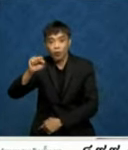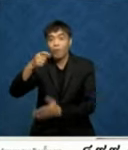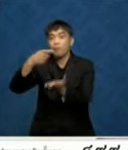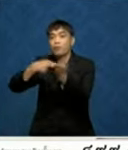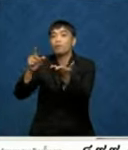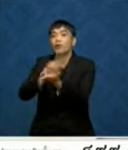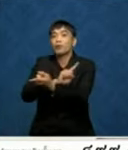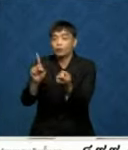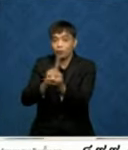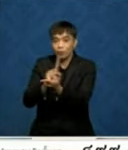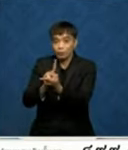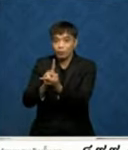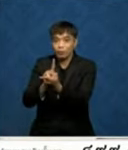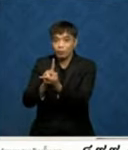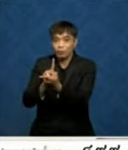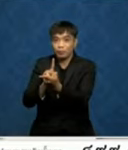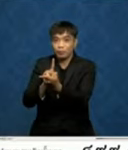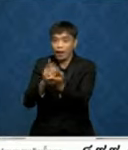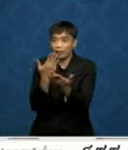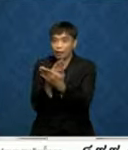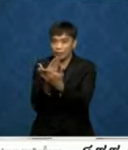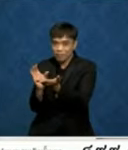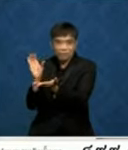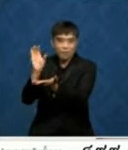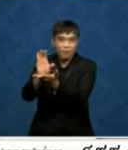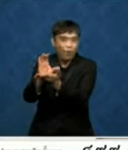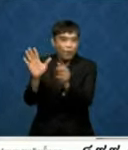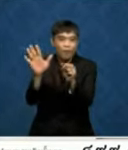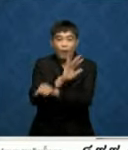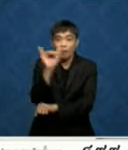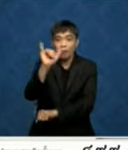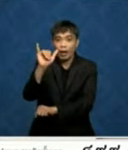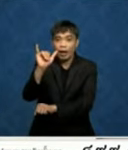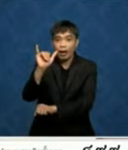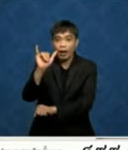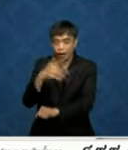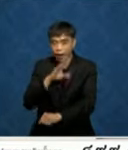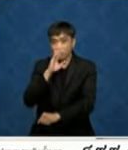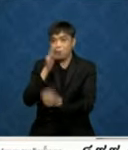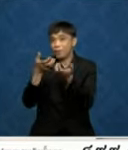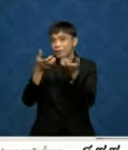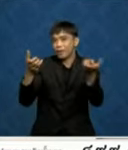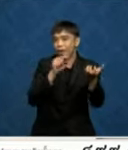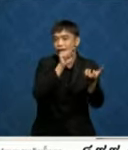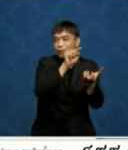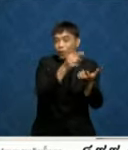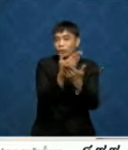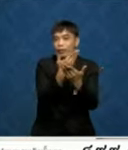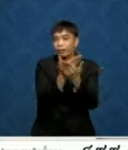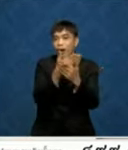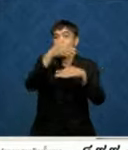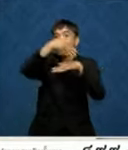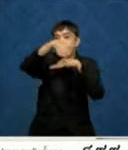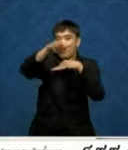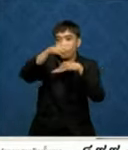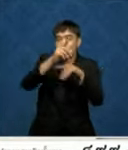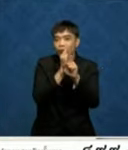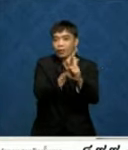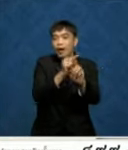ที่ยังไม่ครบถ้วนทั้งนี้ยังไม่รวมภาระการคลังนอกงบประมาณตามมา